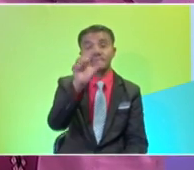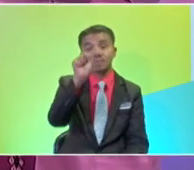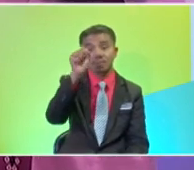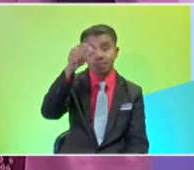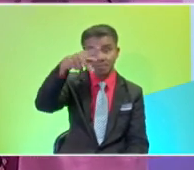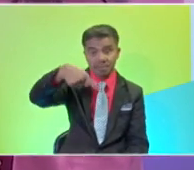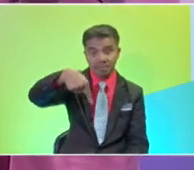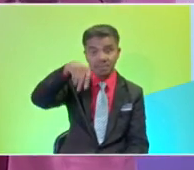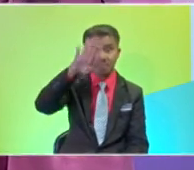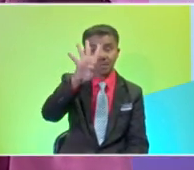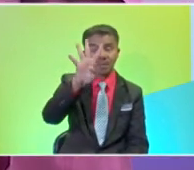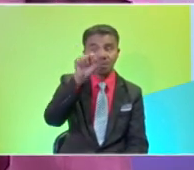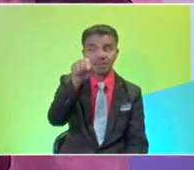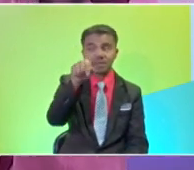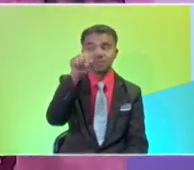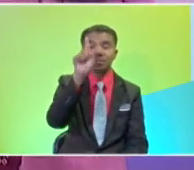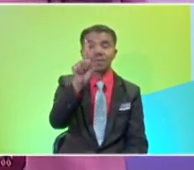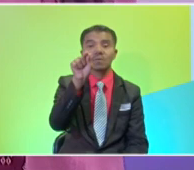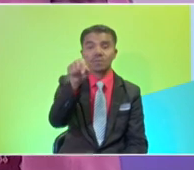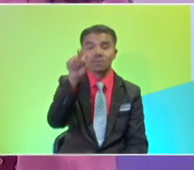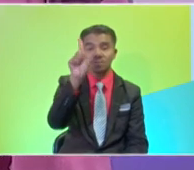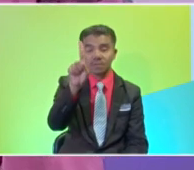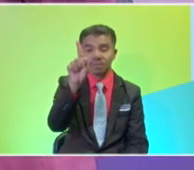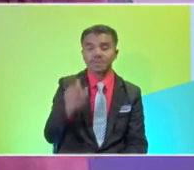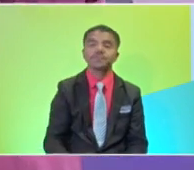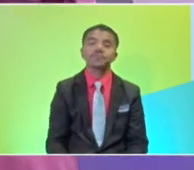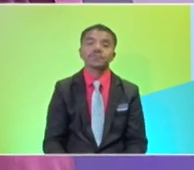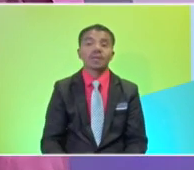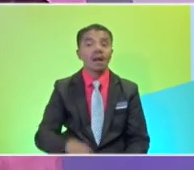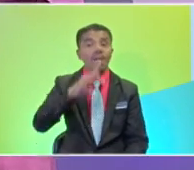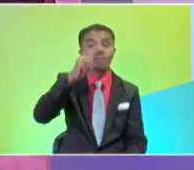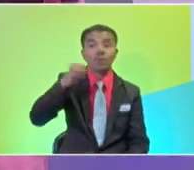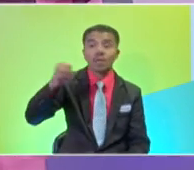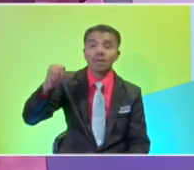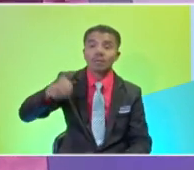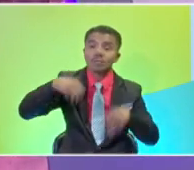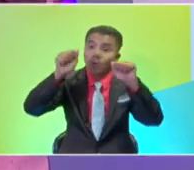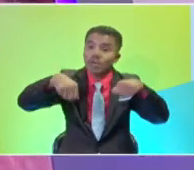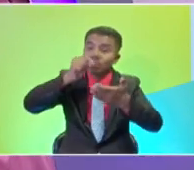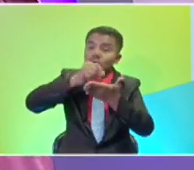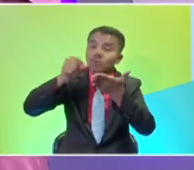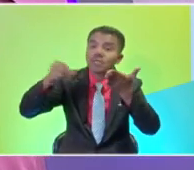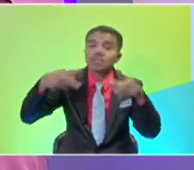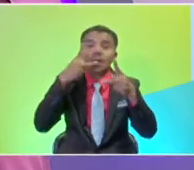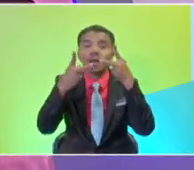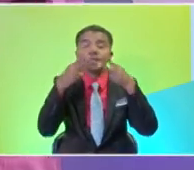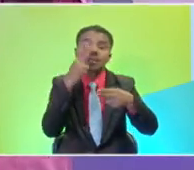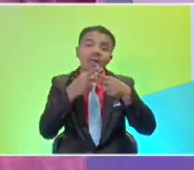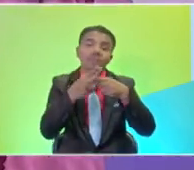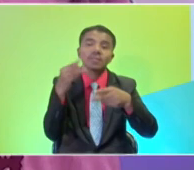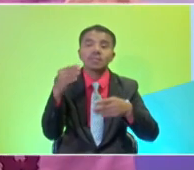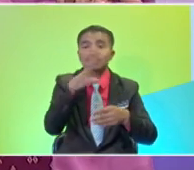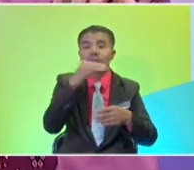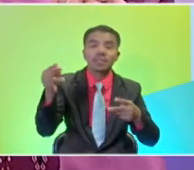mampu menulis perkataan kata nama dan kata kerja alismu Wal fi'lu yang betul menepati kaedah penulisan tadi Aiman okey apa